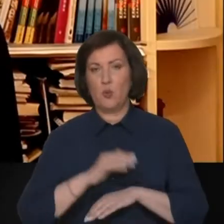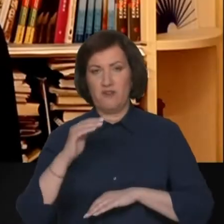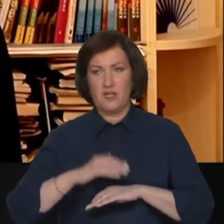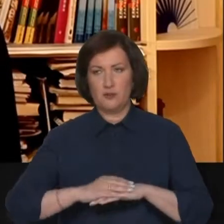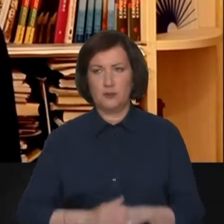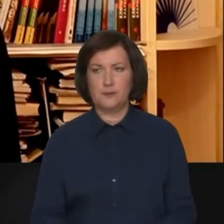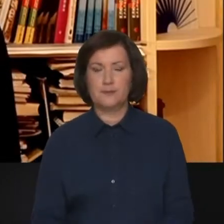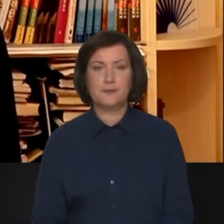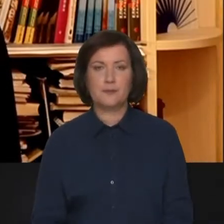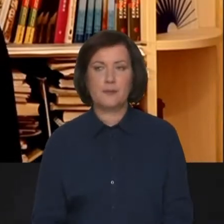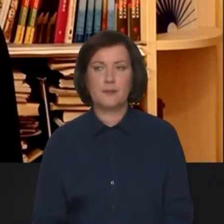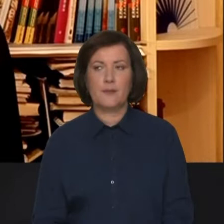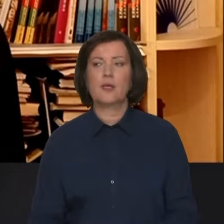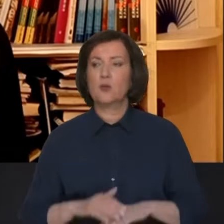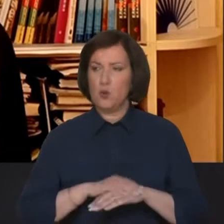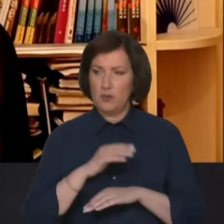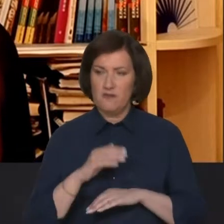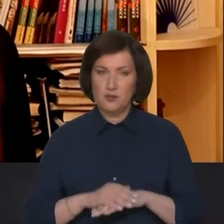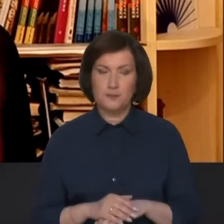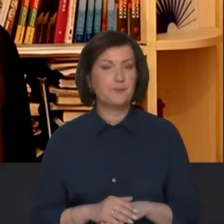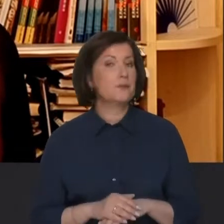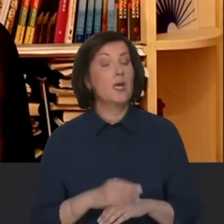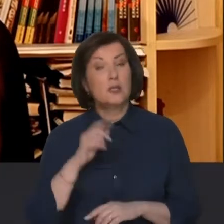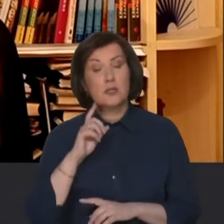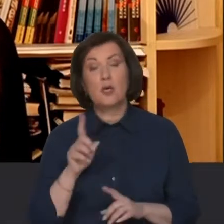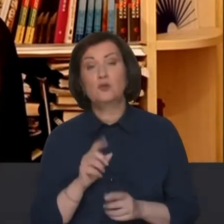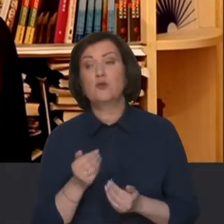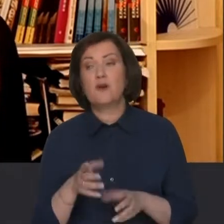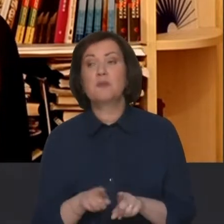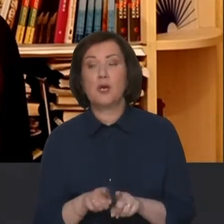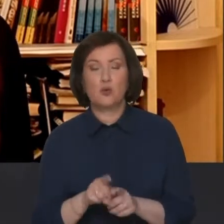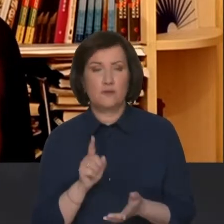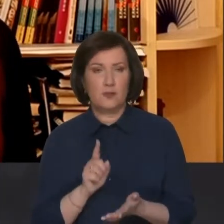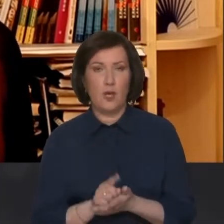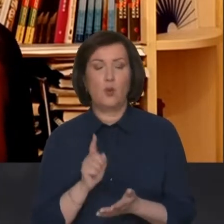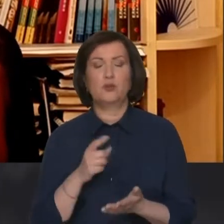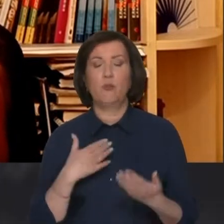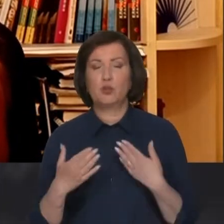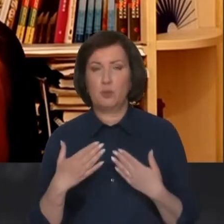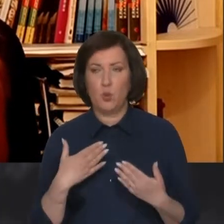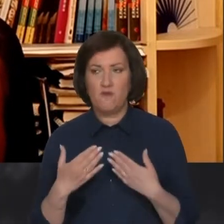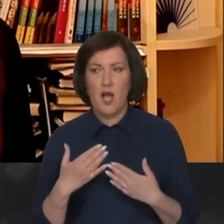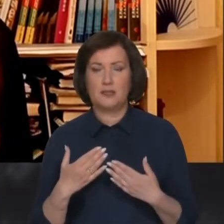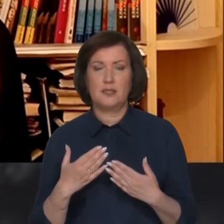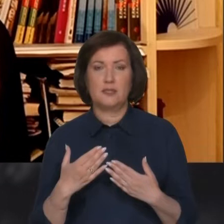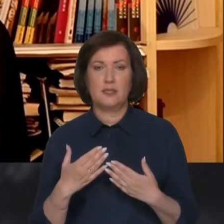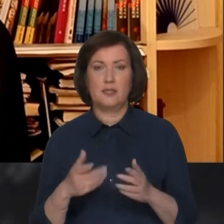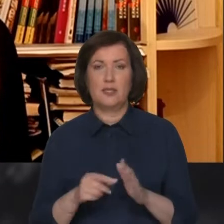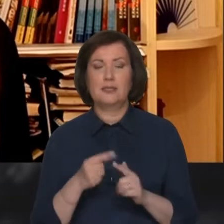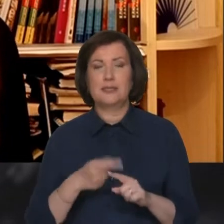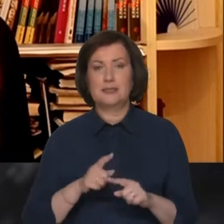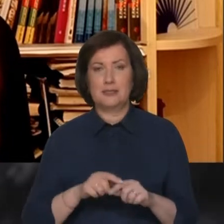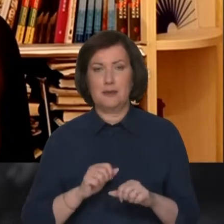вечір. Добрий вечір. Євгенія, знаю, що вам також вдалося поспілкуватися із